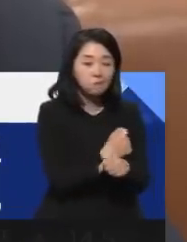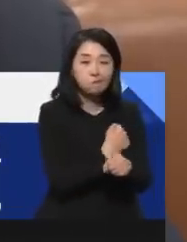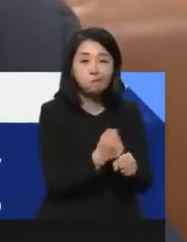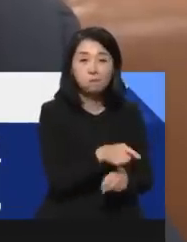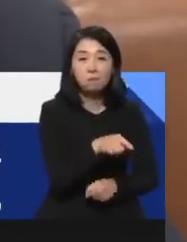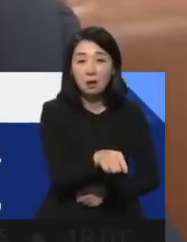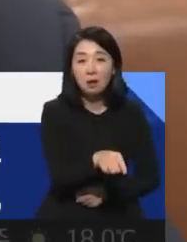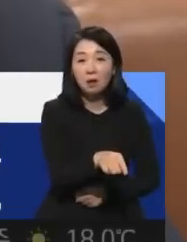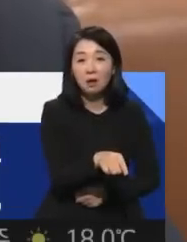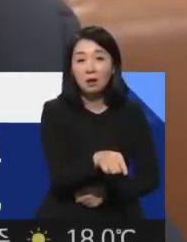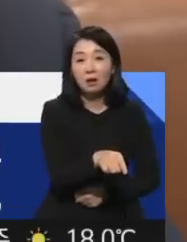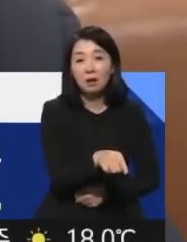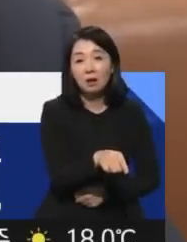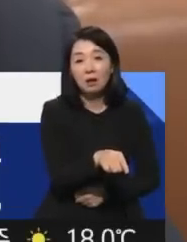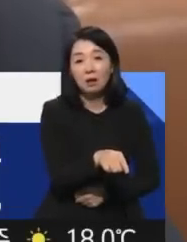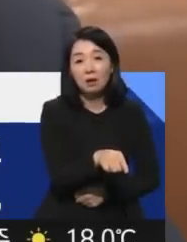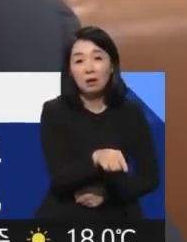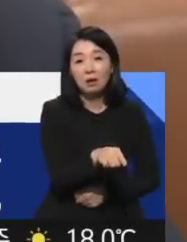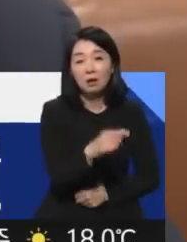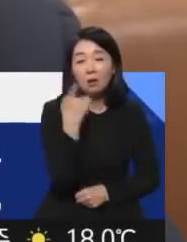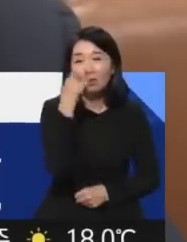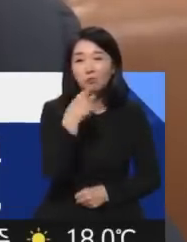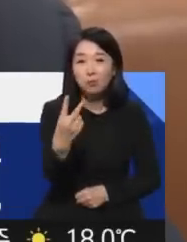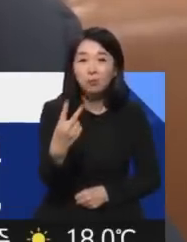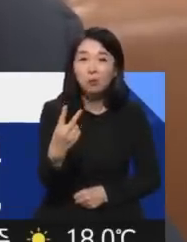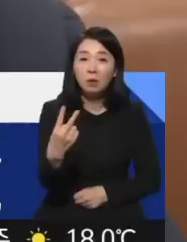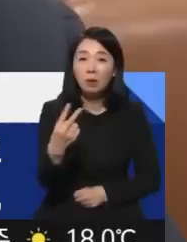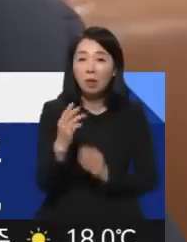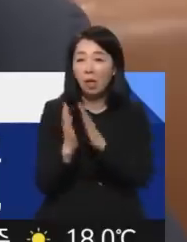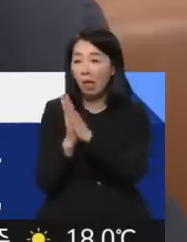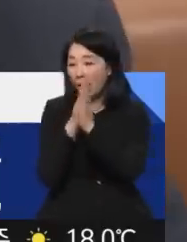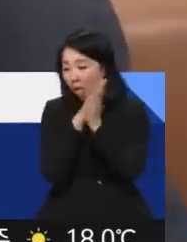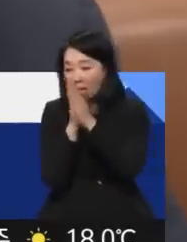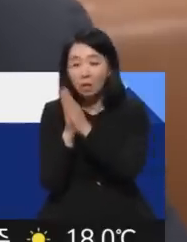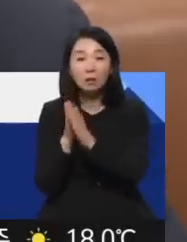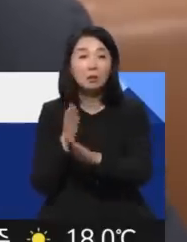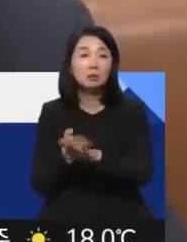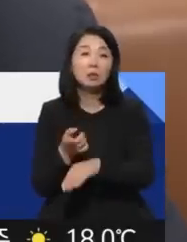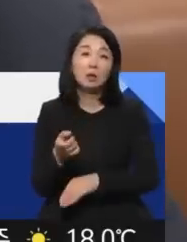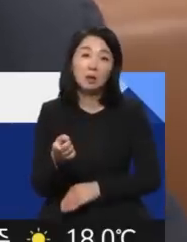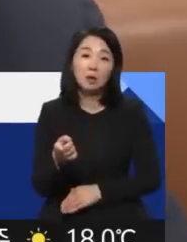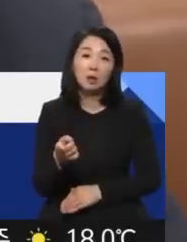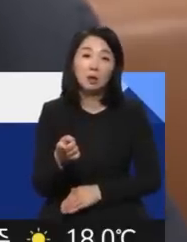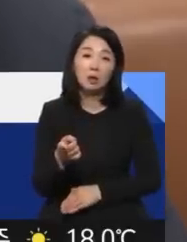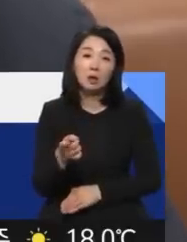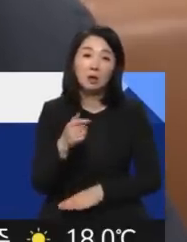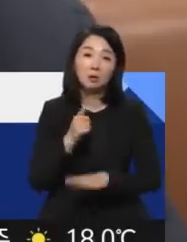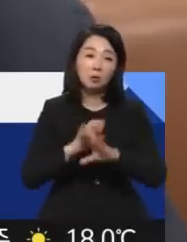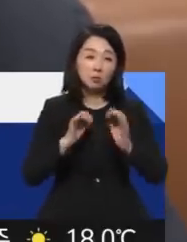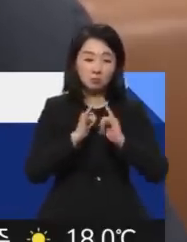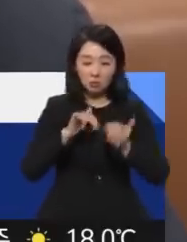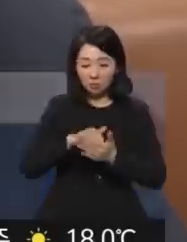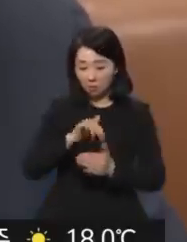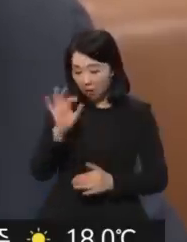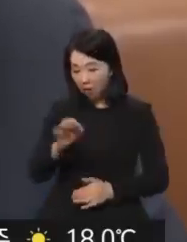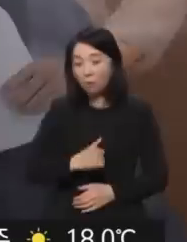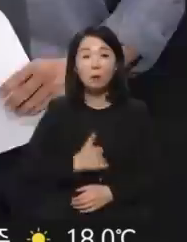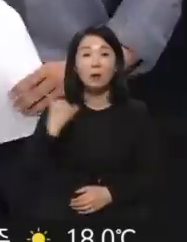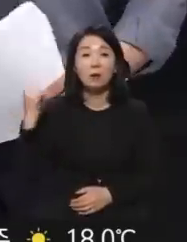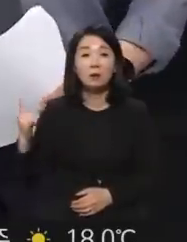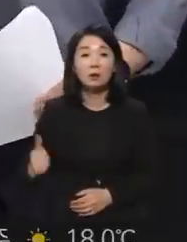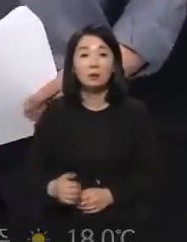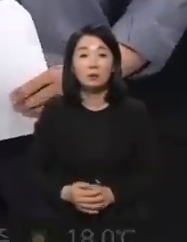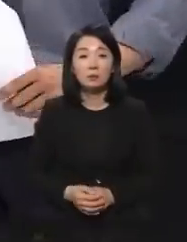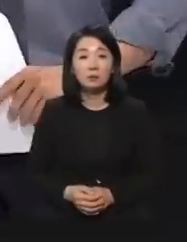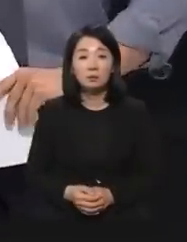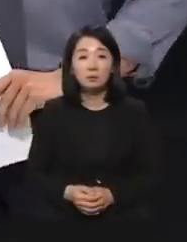이런 부분은 정말 이중적 태도가 아닌가 이런 거에 몹시 분노하지 않을 수가 없습니다.